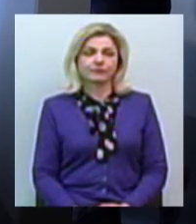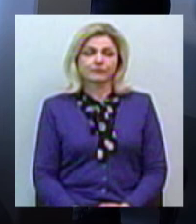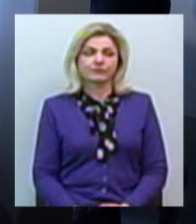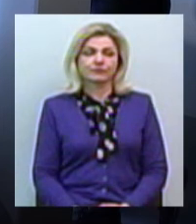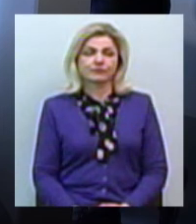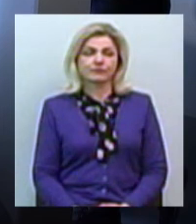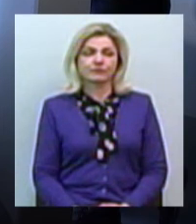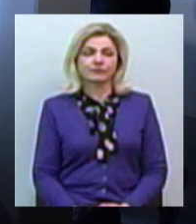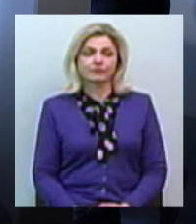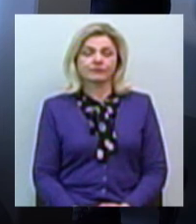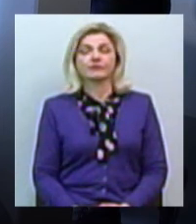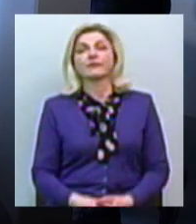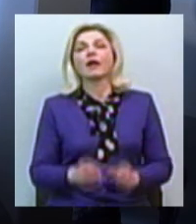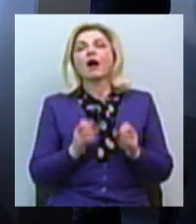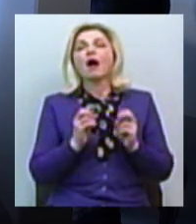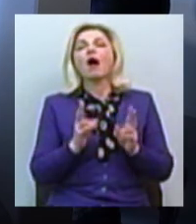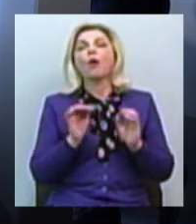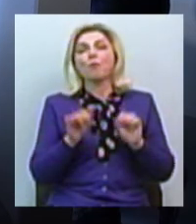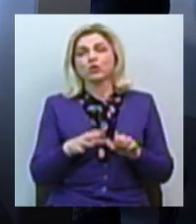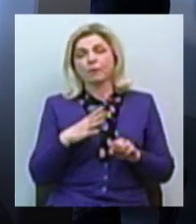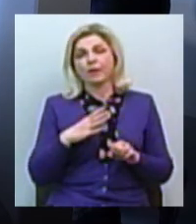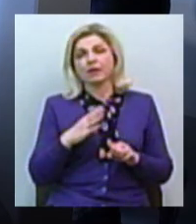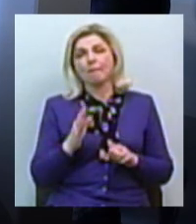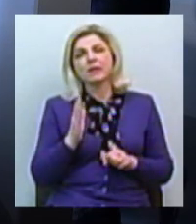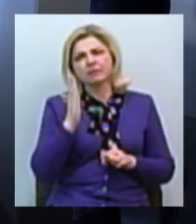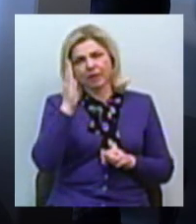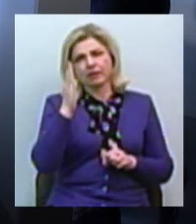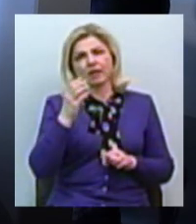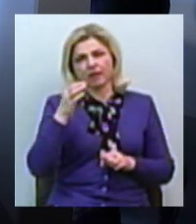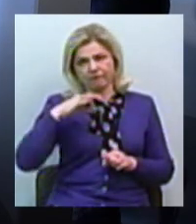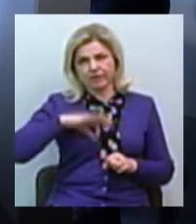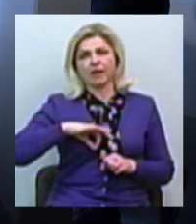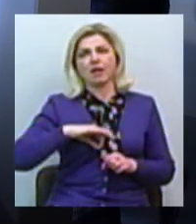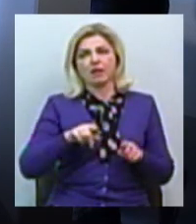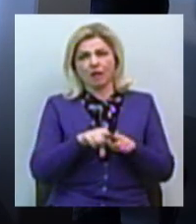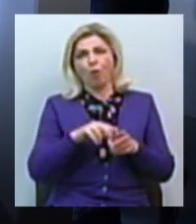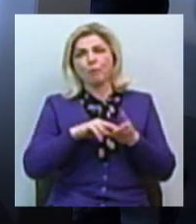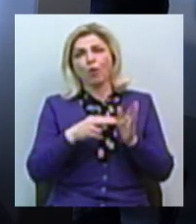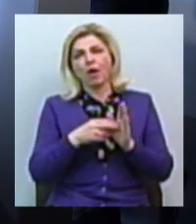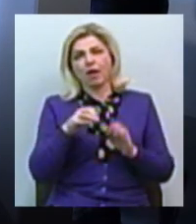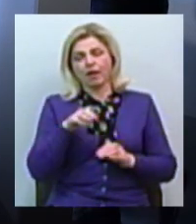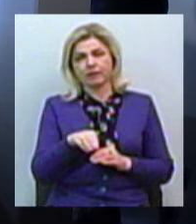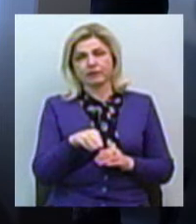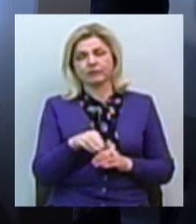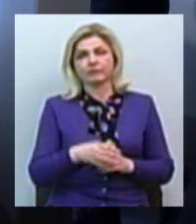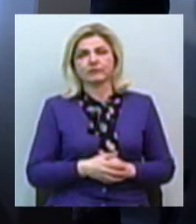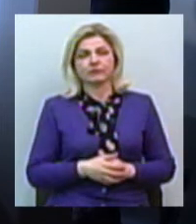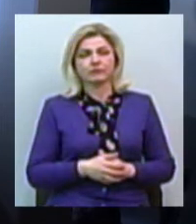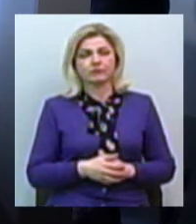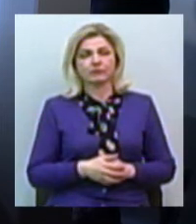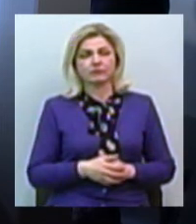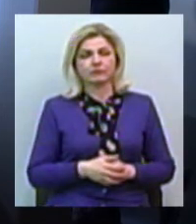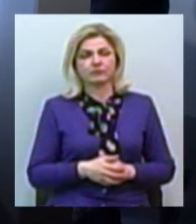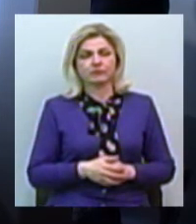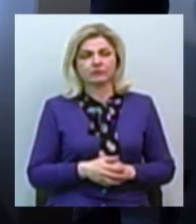Наскільки може бути перспективний такий проєкт, чи відомі аналоги, ну і на якій він стадії, скажімо так, для